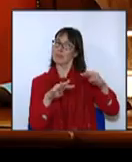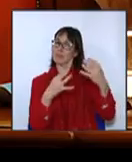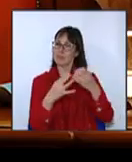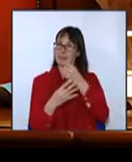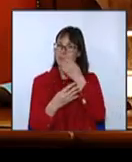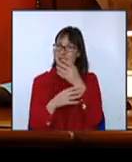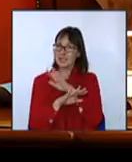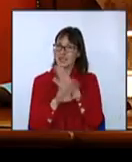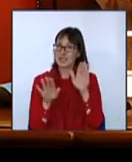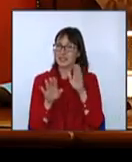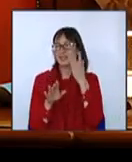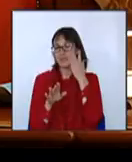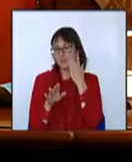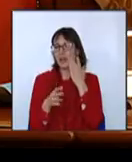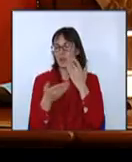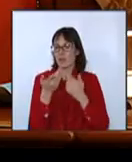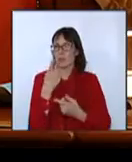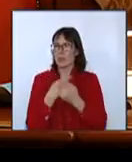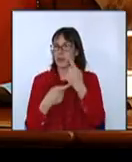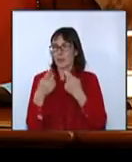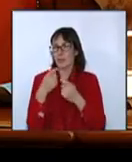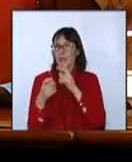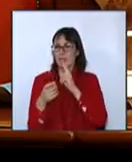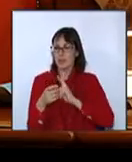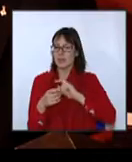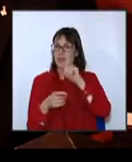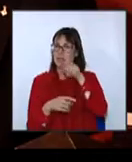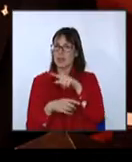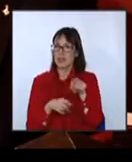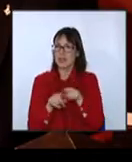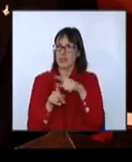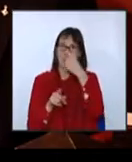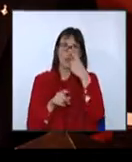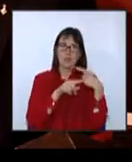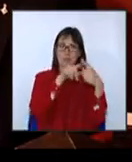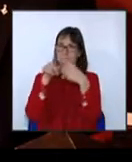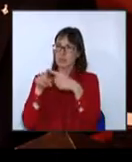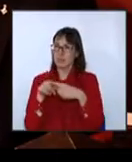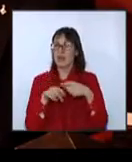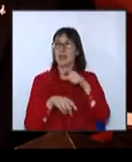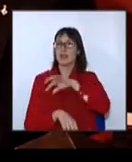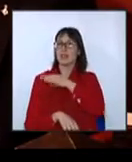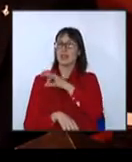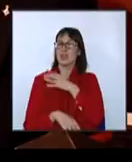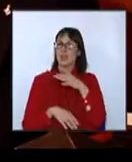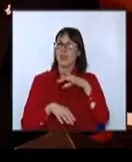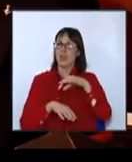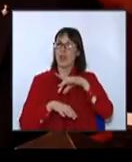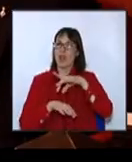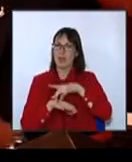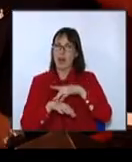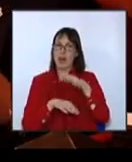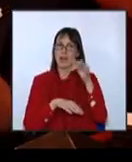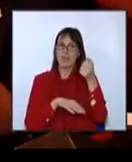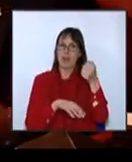seria si ens podien dir, perquè vam veure que hi havia el Titi Roca, hi havia el senyor Arimany, hi havia vostè, hi havia la senyora Fabiana,